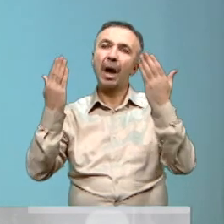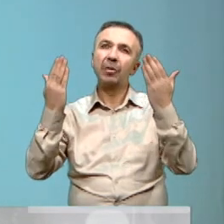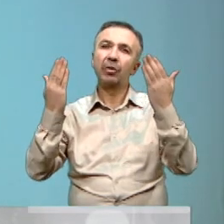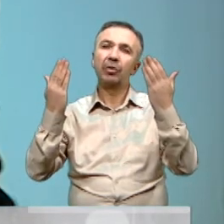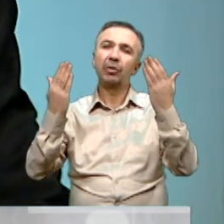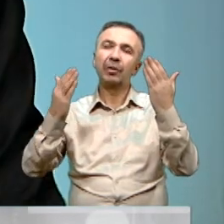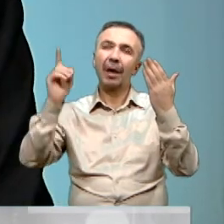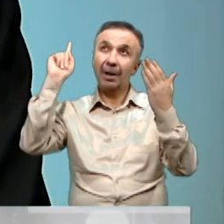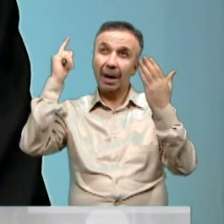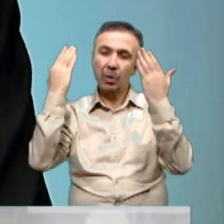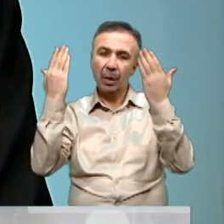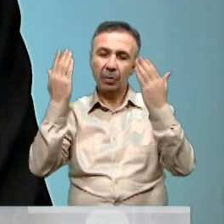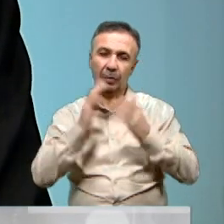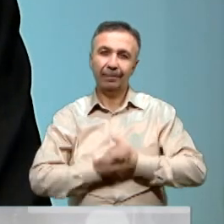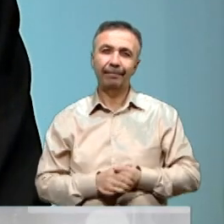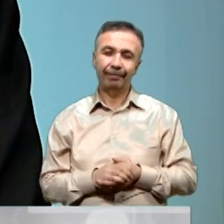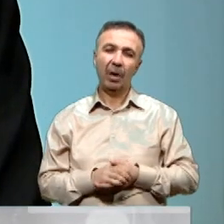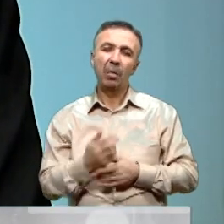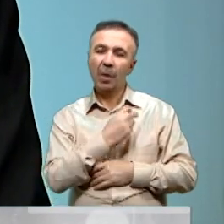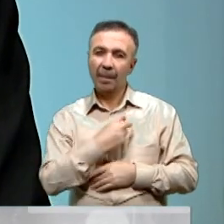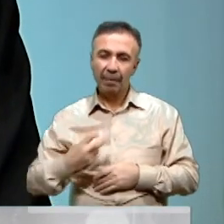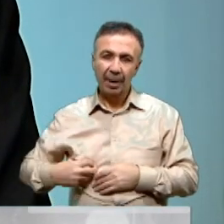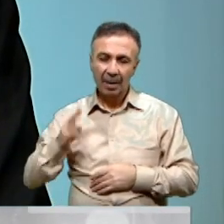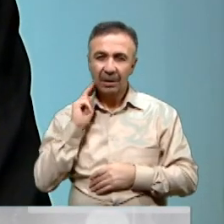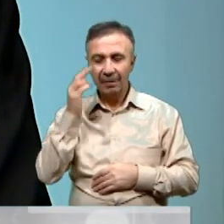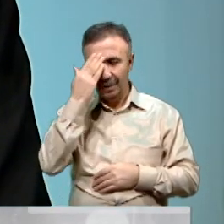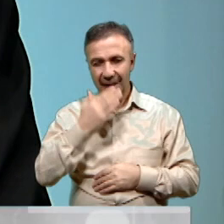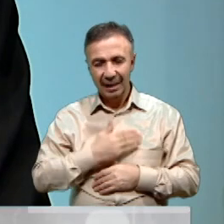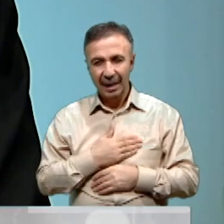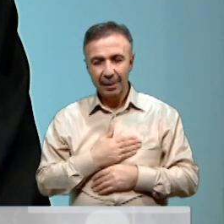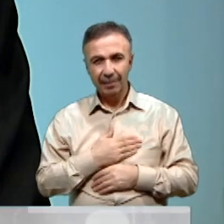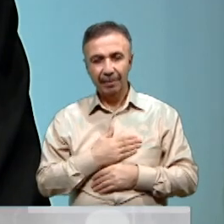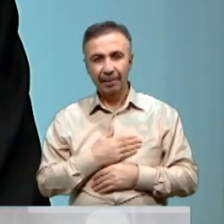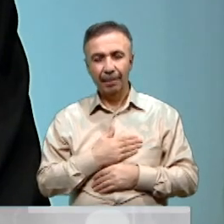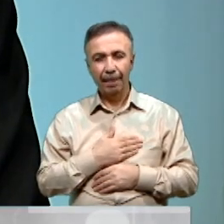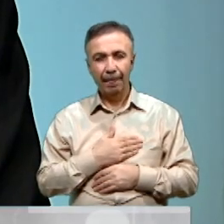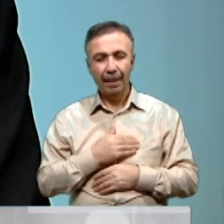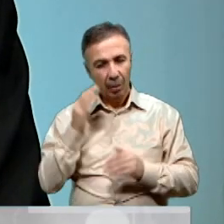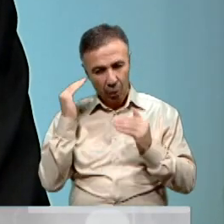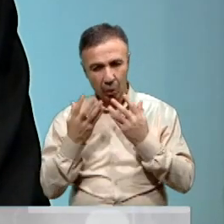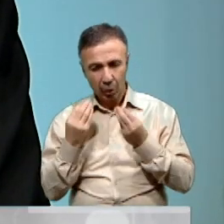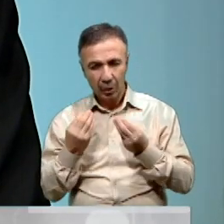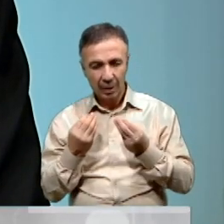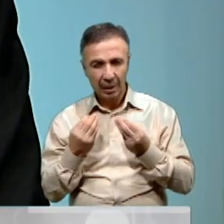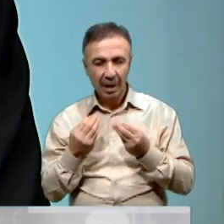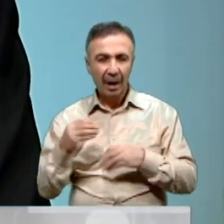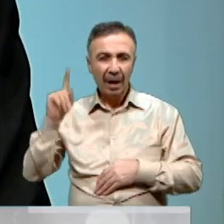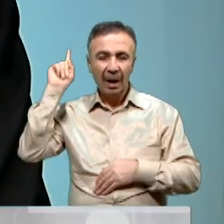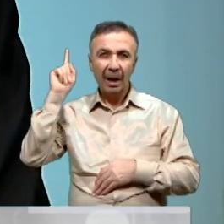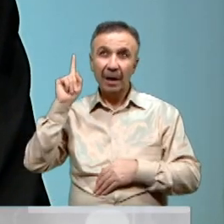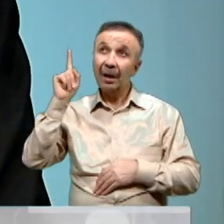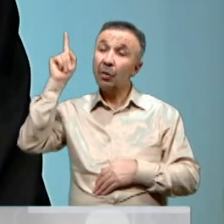yıkar ya bu rasulü Aleyhisselam'ın uygulaması gereği böyledir yoksa cenab-ı hak yukarıda olduğu anlamında değil